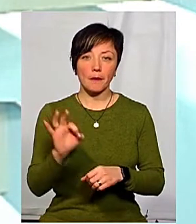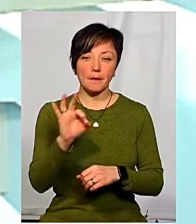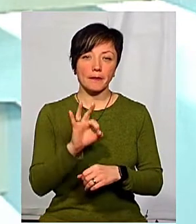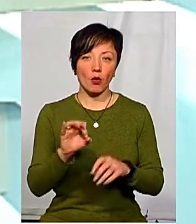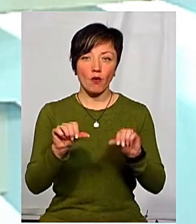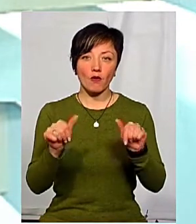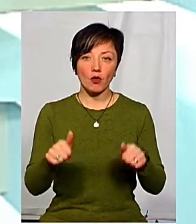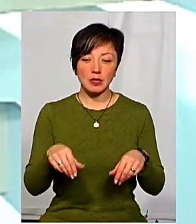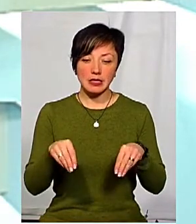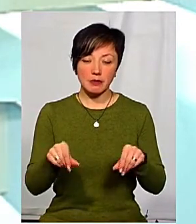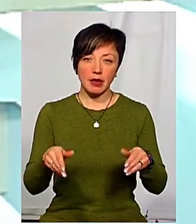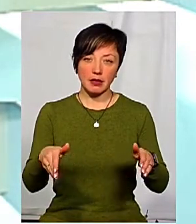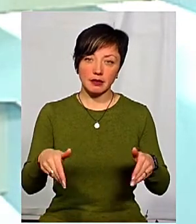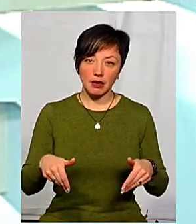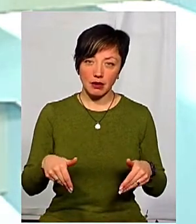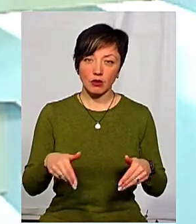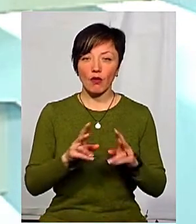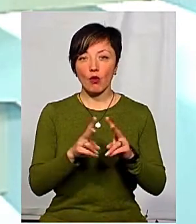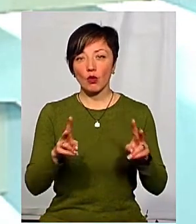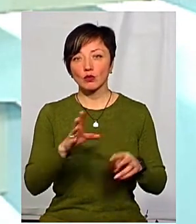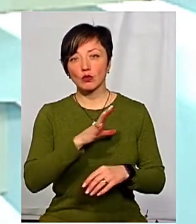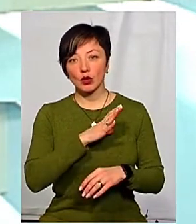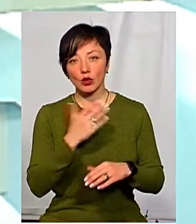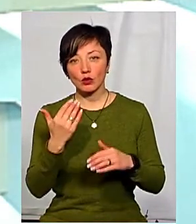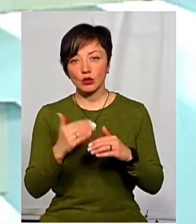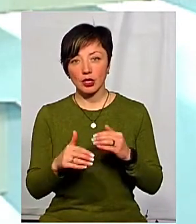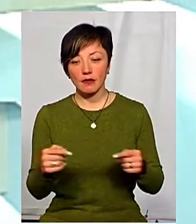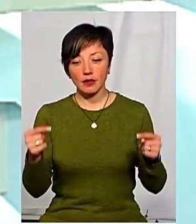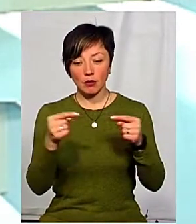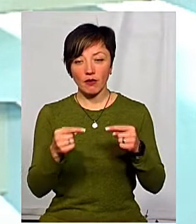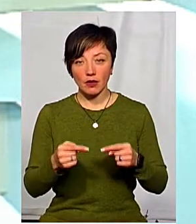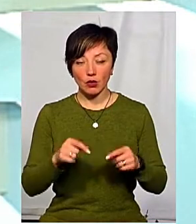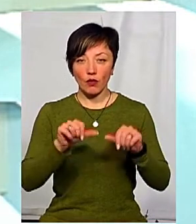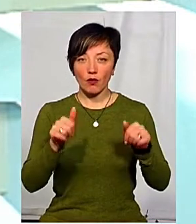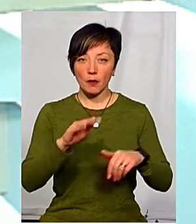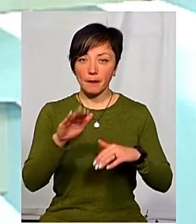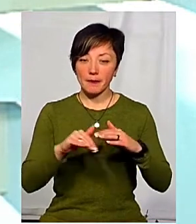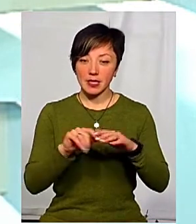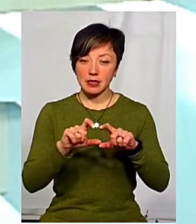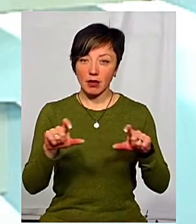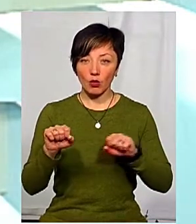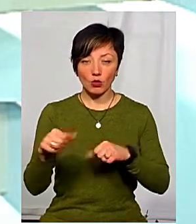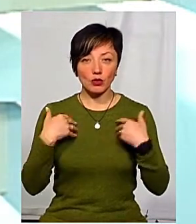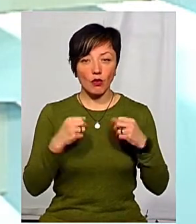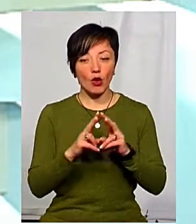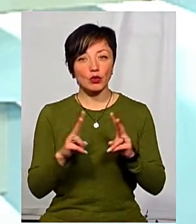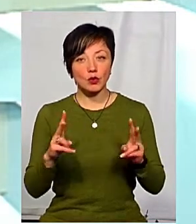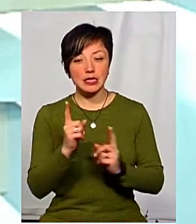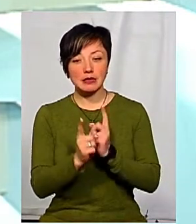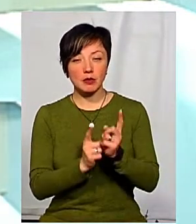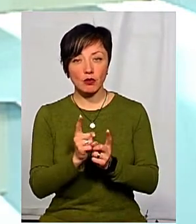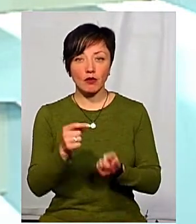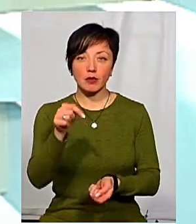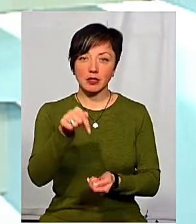щодо оформлення земельних ділянок. В когось вони були вже відповідно оформлені під заклад охорони здоров'я, хтось